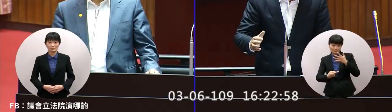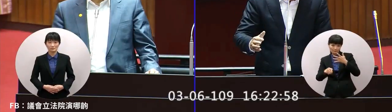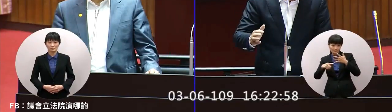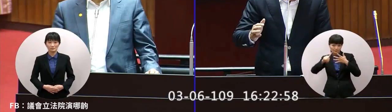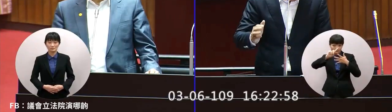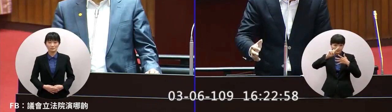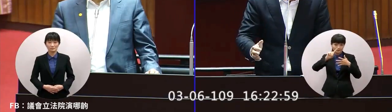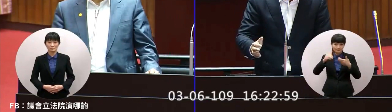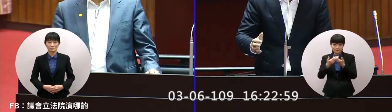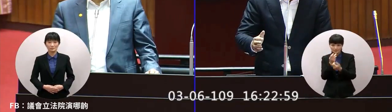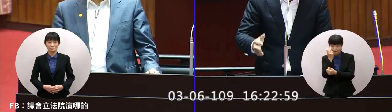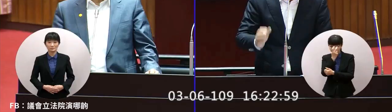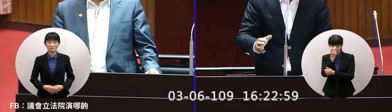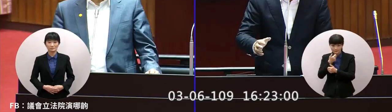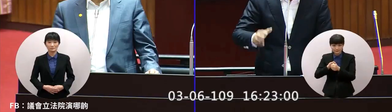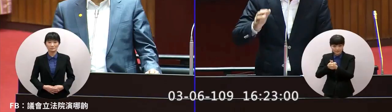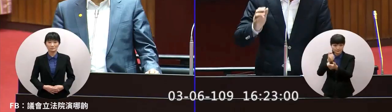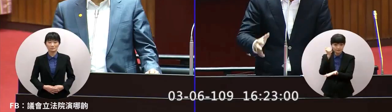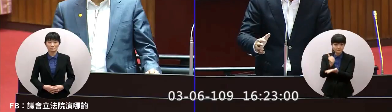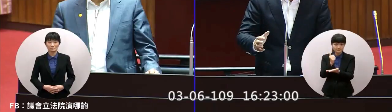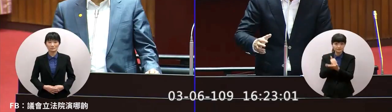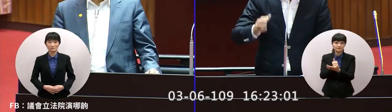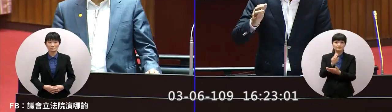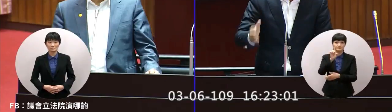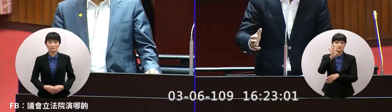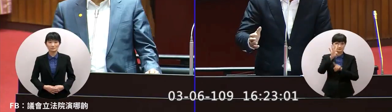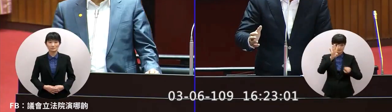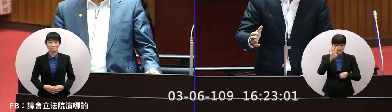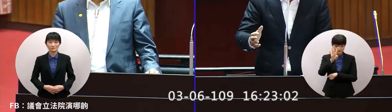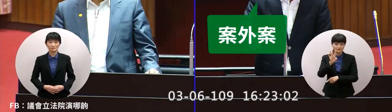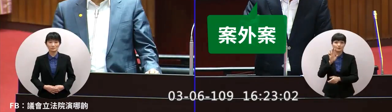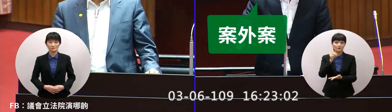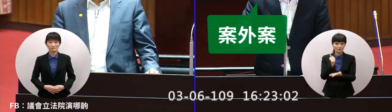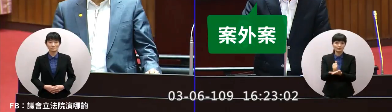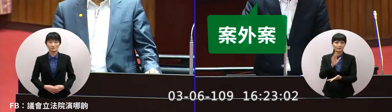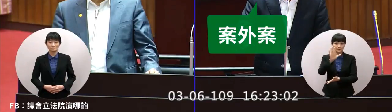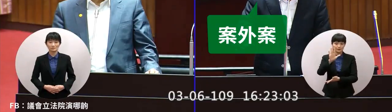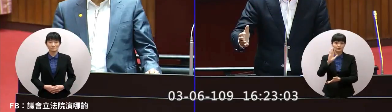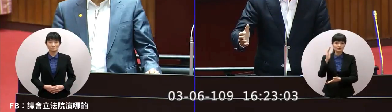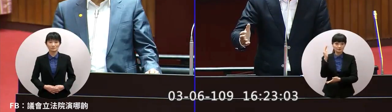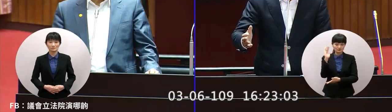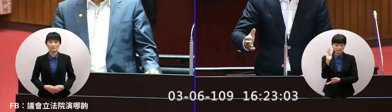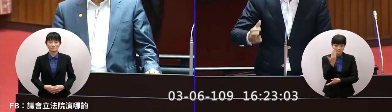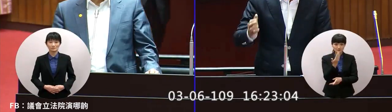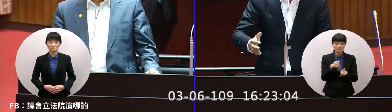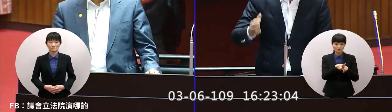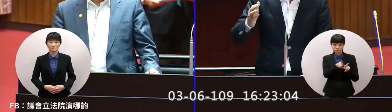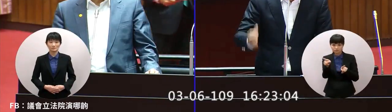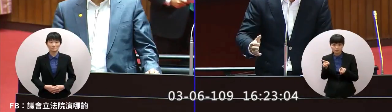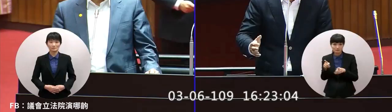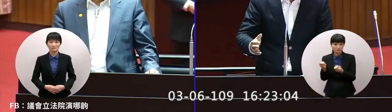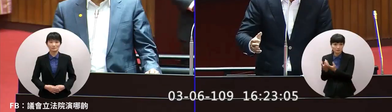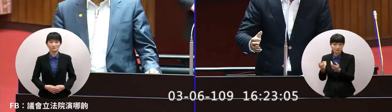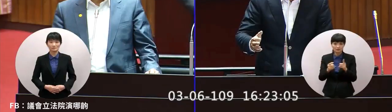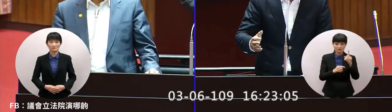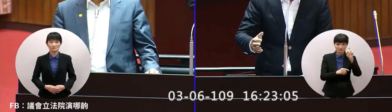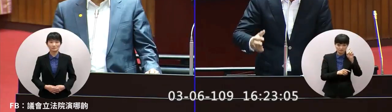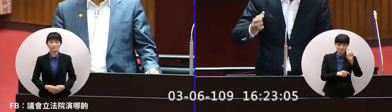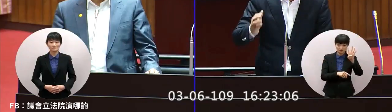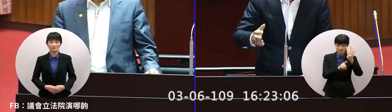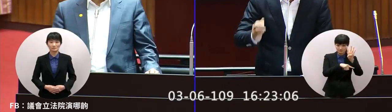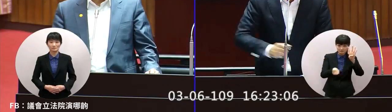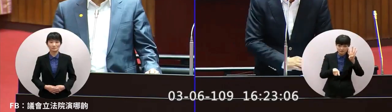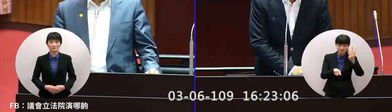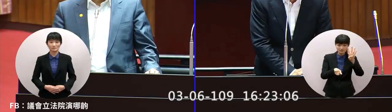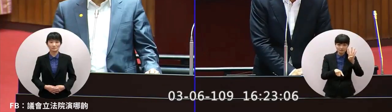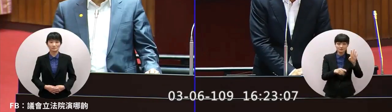了，确实有这14位，但是在查询过程里面又发现案外案。总共不是14位，而